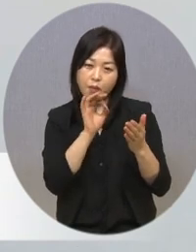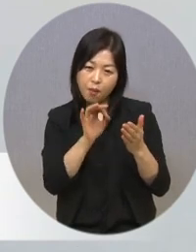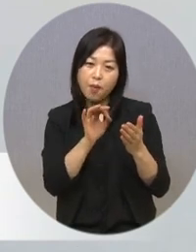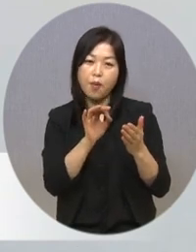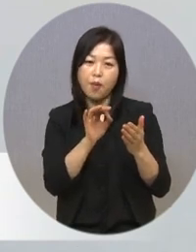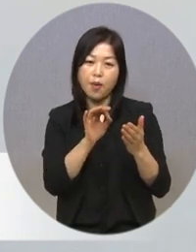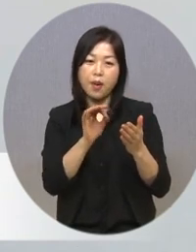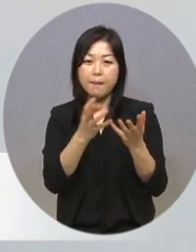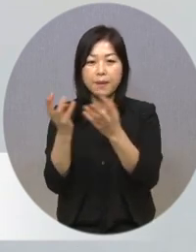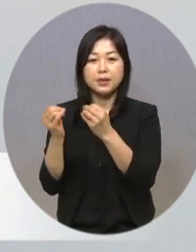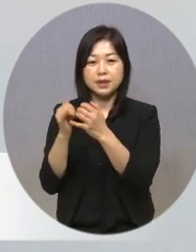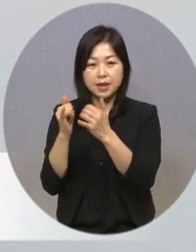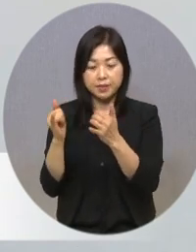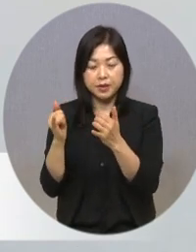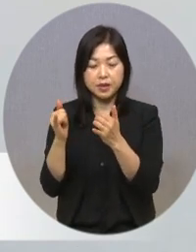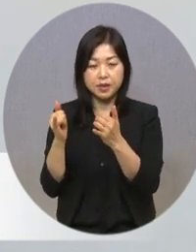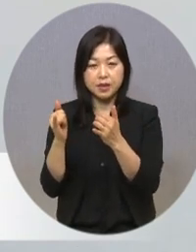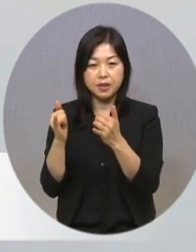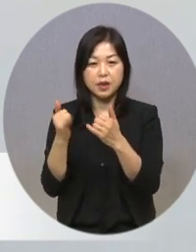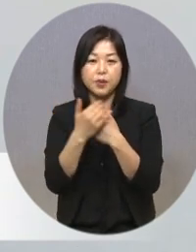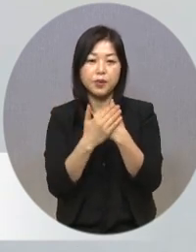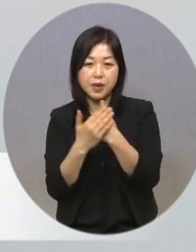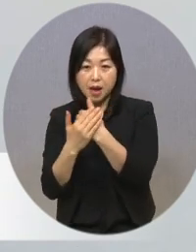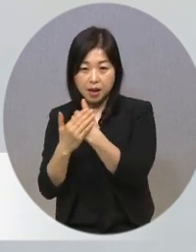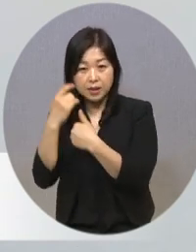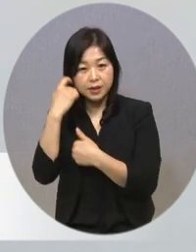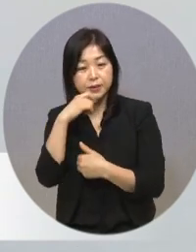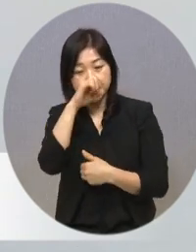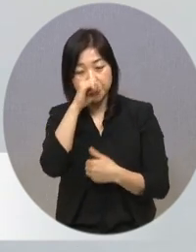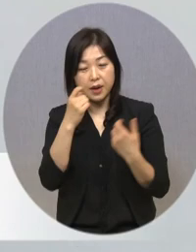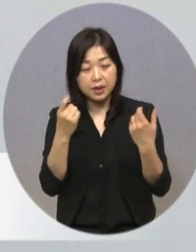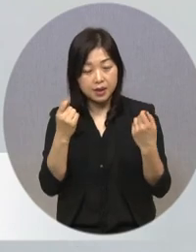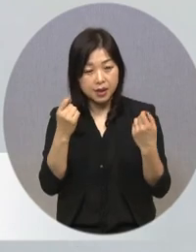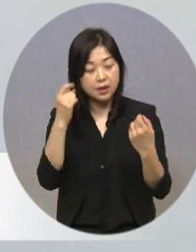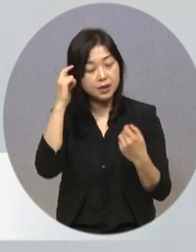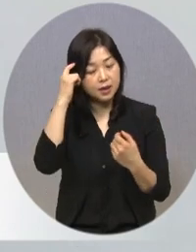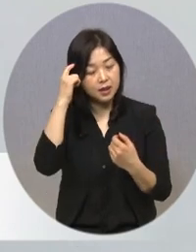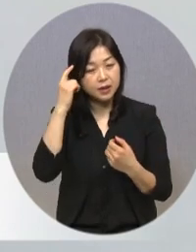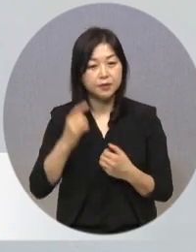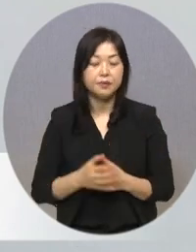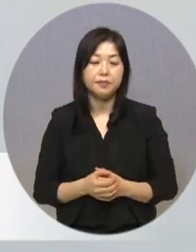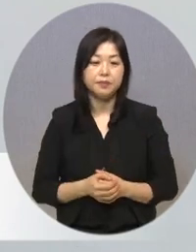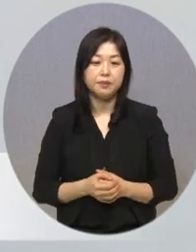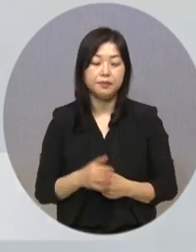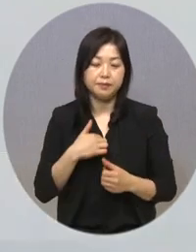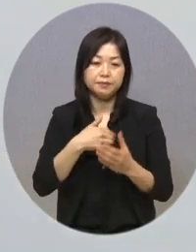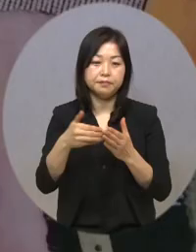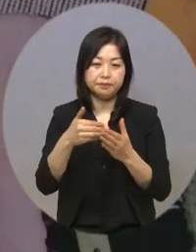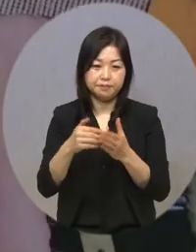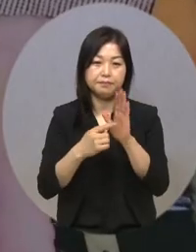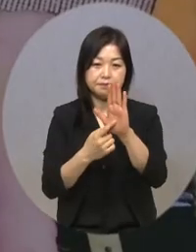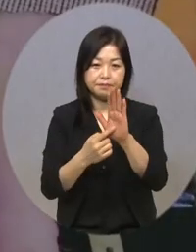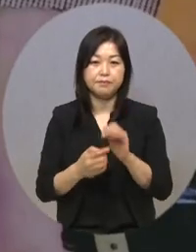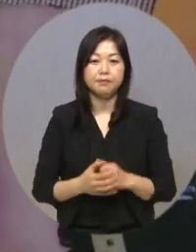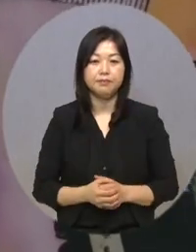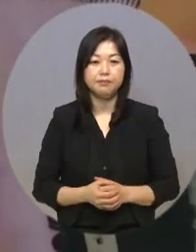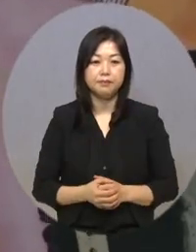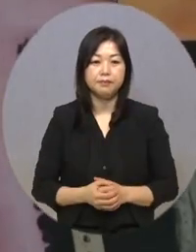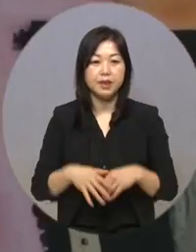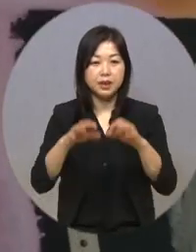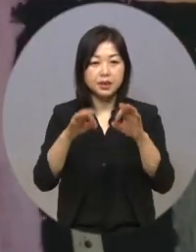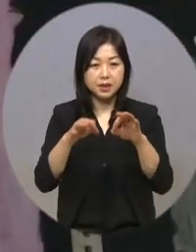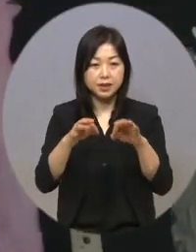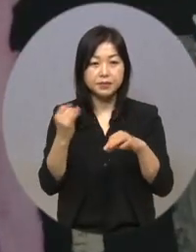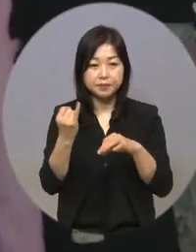사람들이 서로 이완이 됐으면 좋겠다 이런 마음으로 이 작품을 그려갔습니다. 김연엽